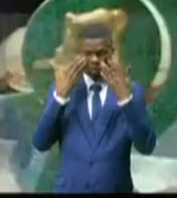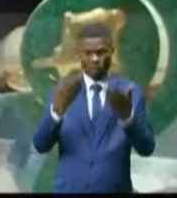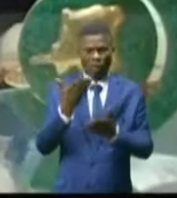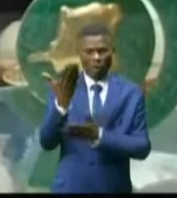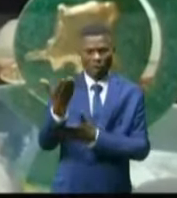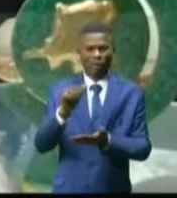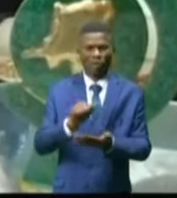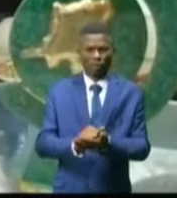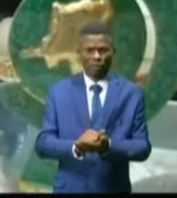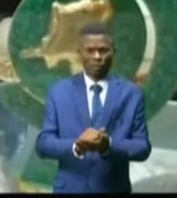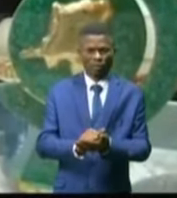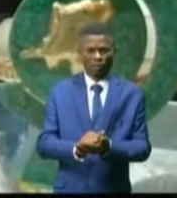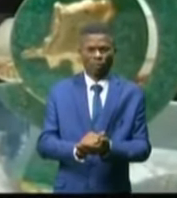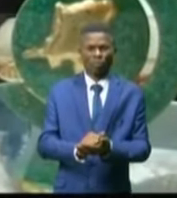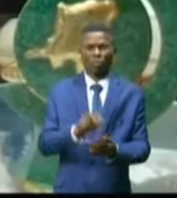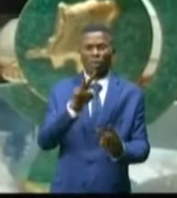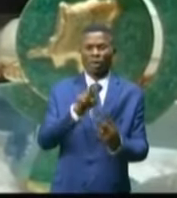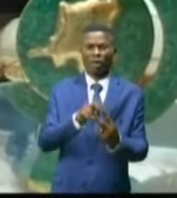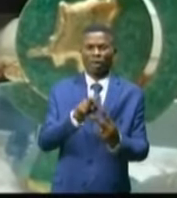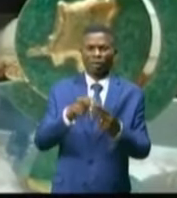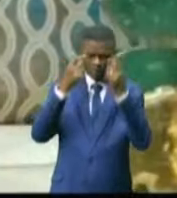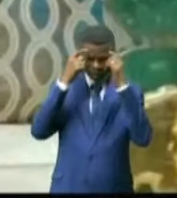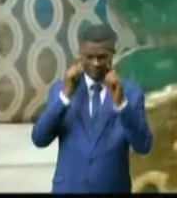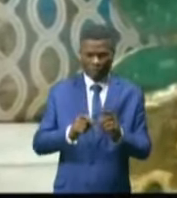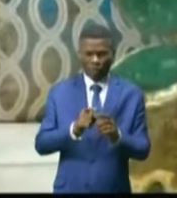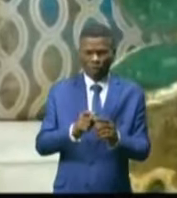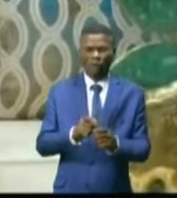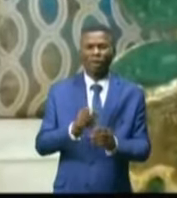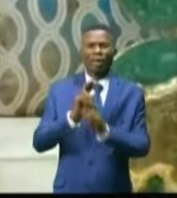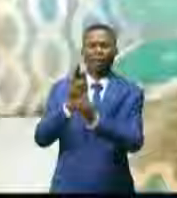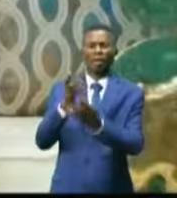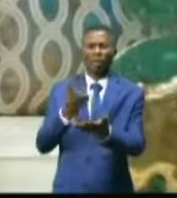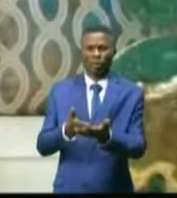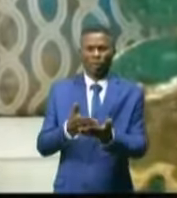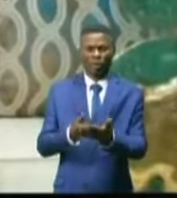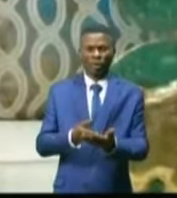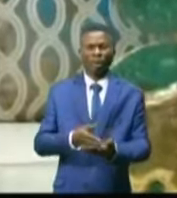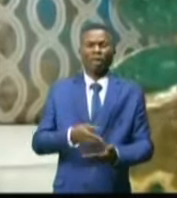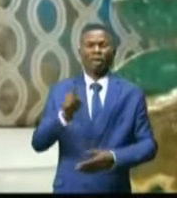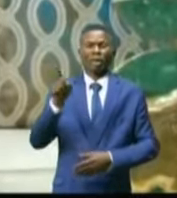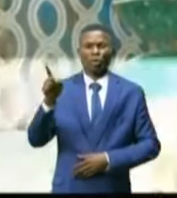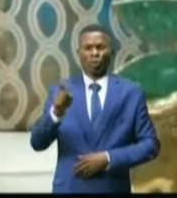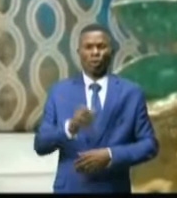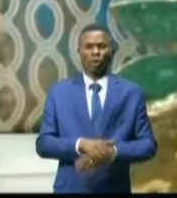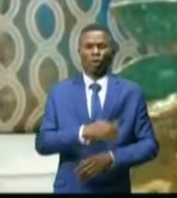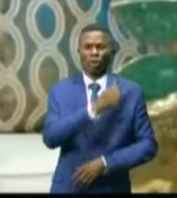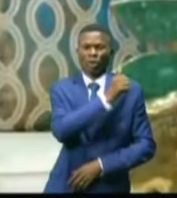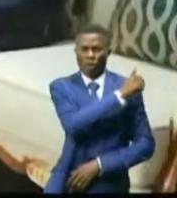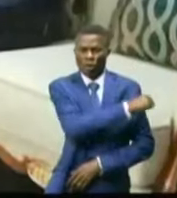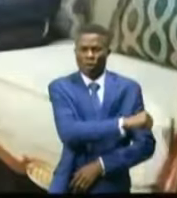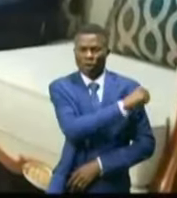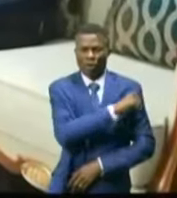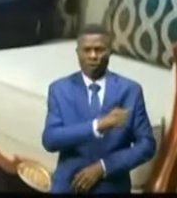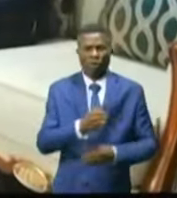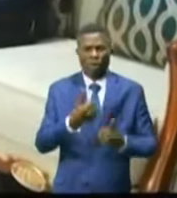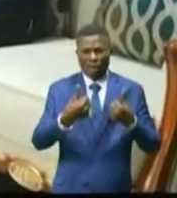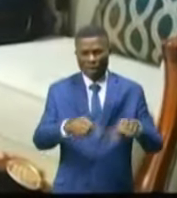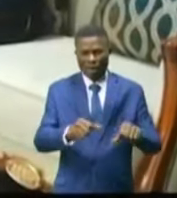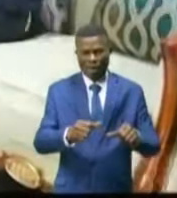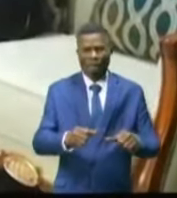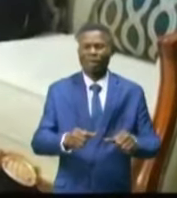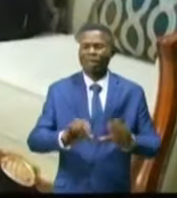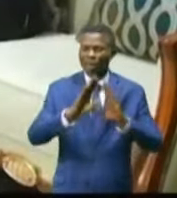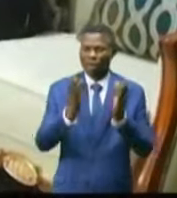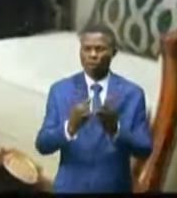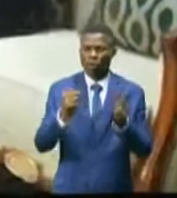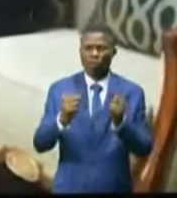demandé. Très réservé quant au contenu explicatif de son rapport, Augustin Kabouya préfère laisser la primeur au chef de l'État. Non, je ne